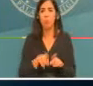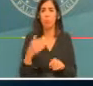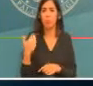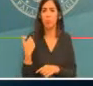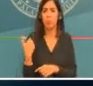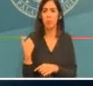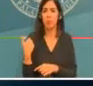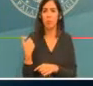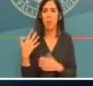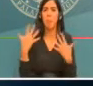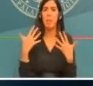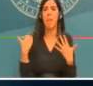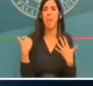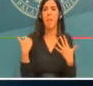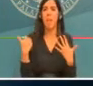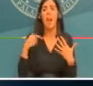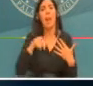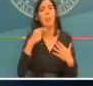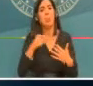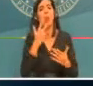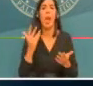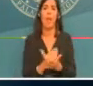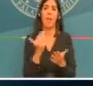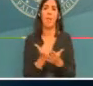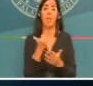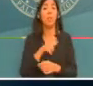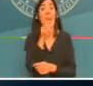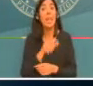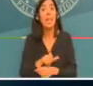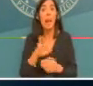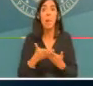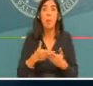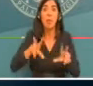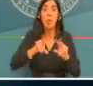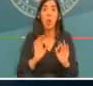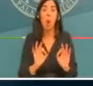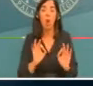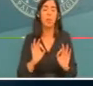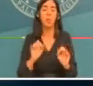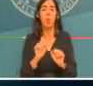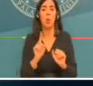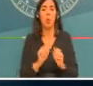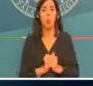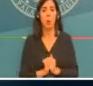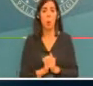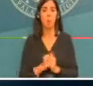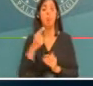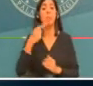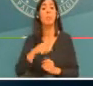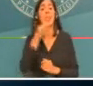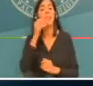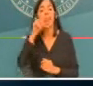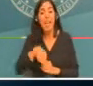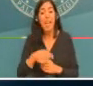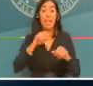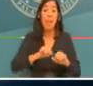significa anche tutelare la salute ma al contempo preservare l'economia dobbiamo evitare infatti di